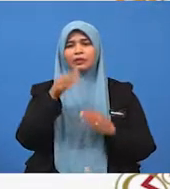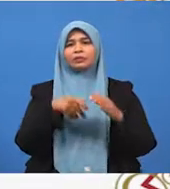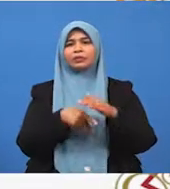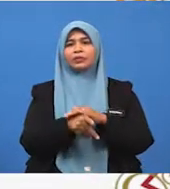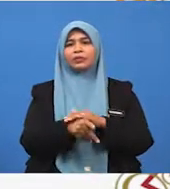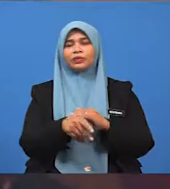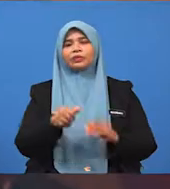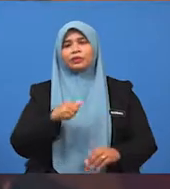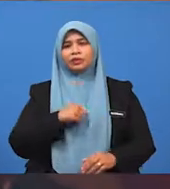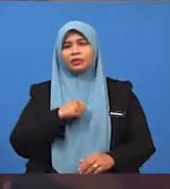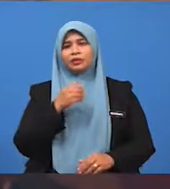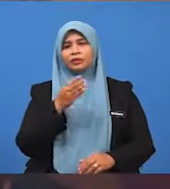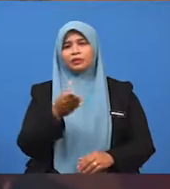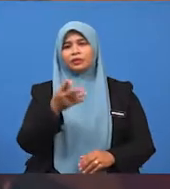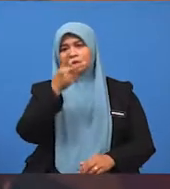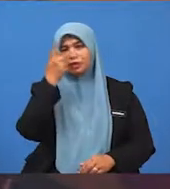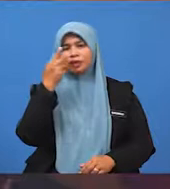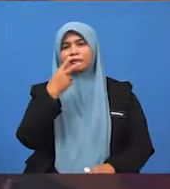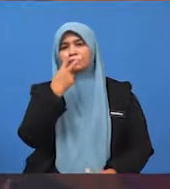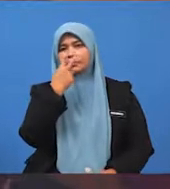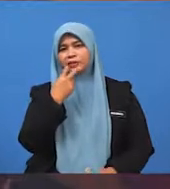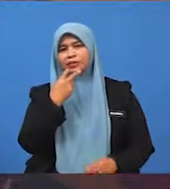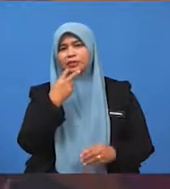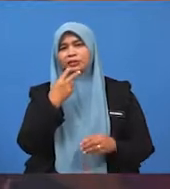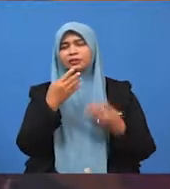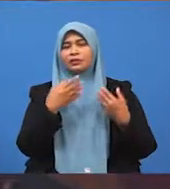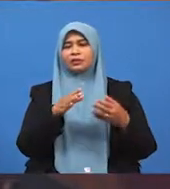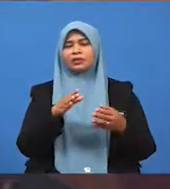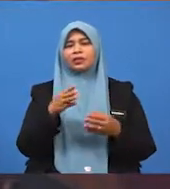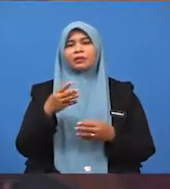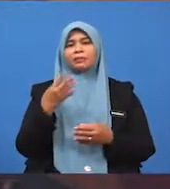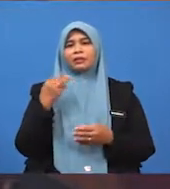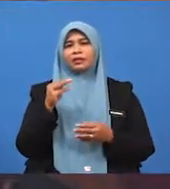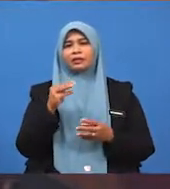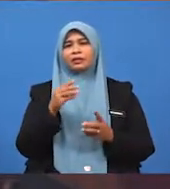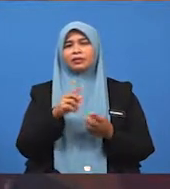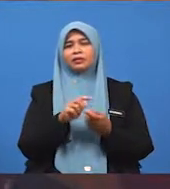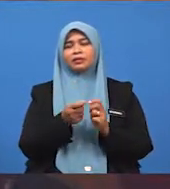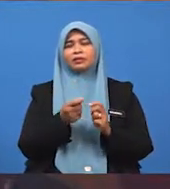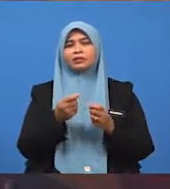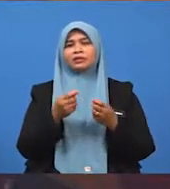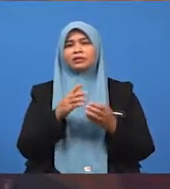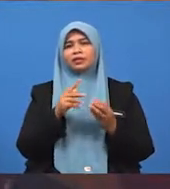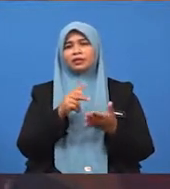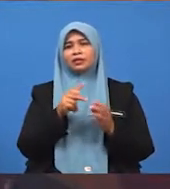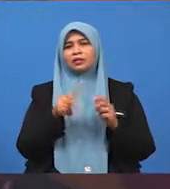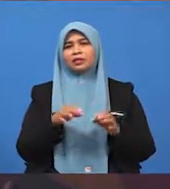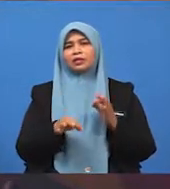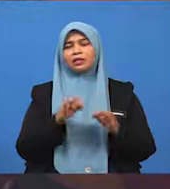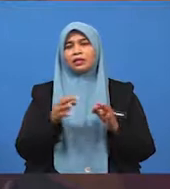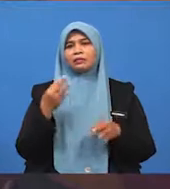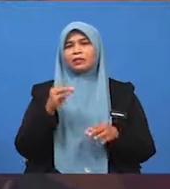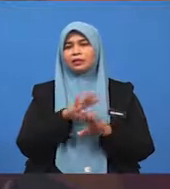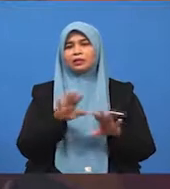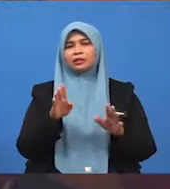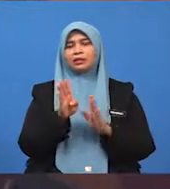ini? Lalu untuk meneguhkan hati Rasulullah sallallahu alaihi wasallam agar terus istiqamah di jalan